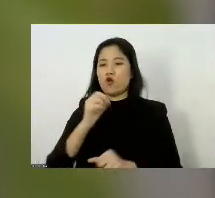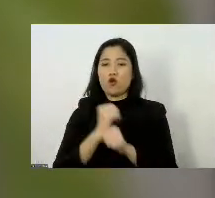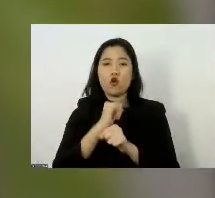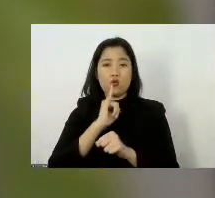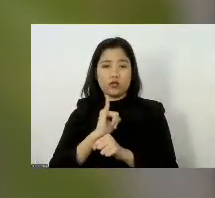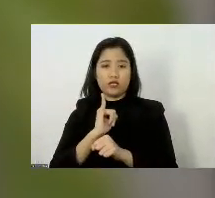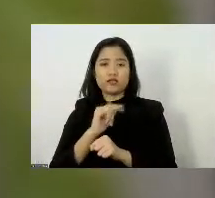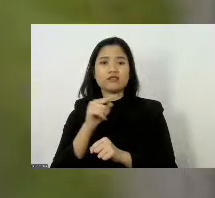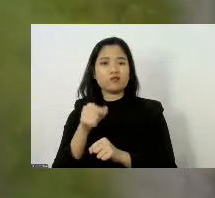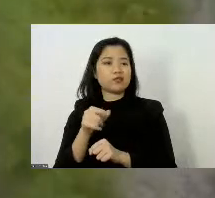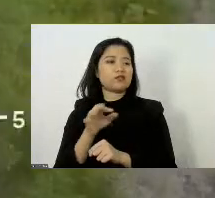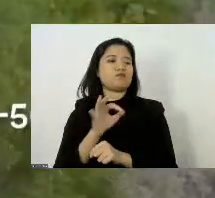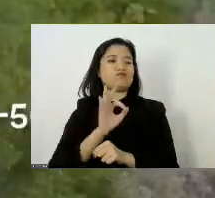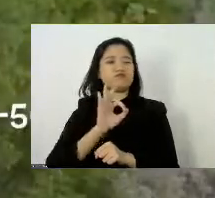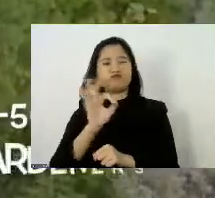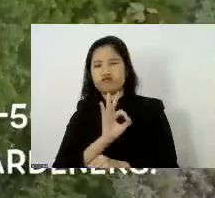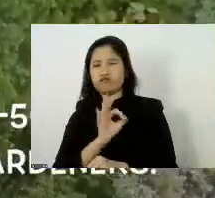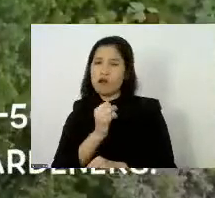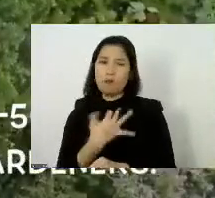komunitas ekonomi